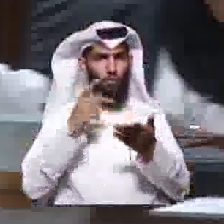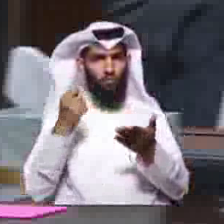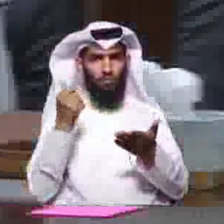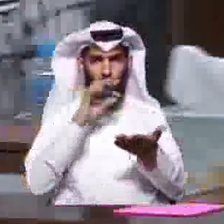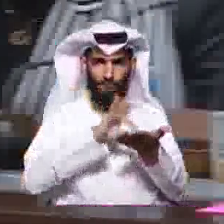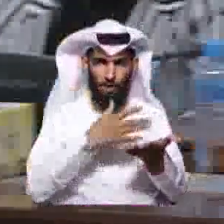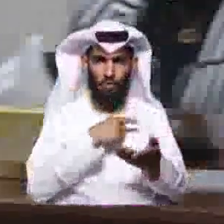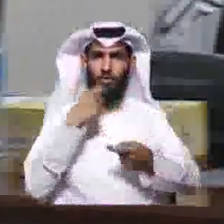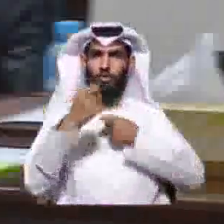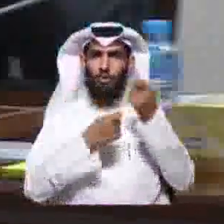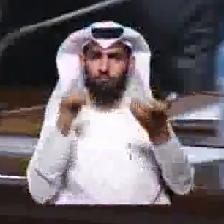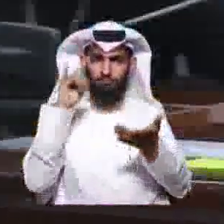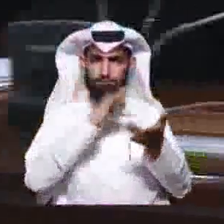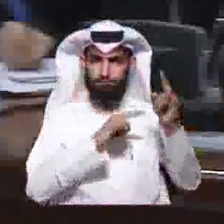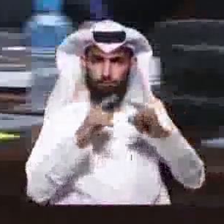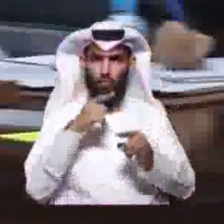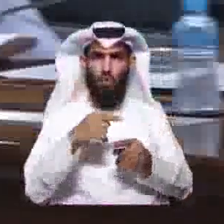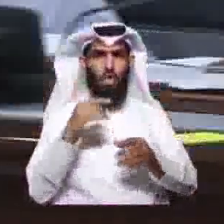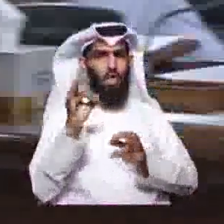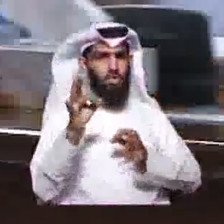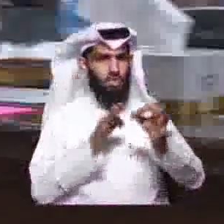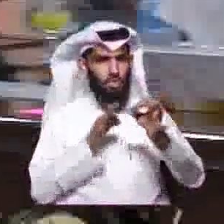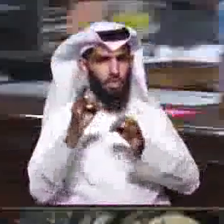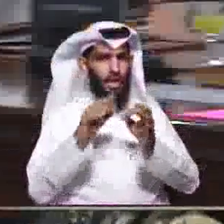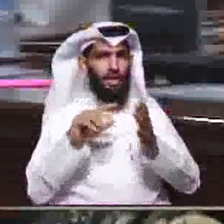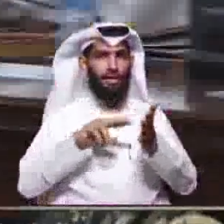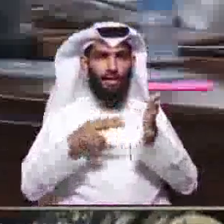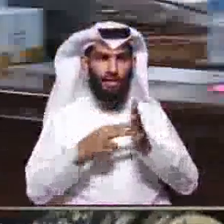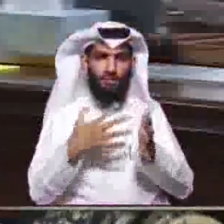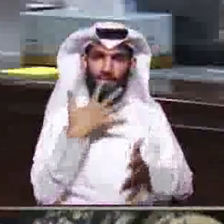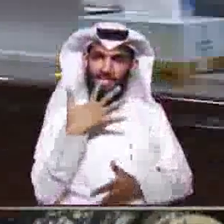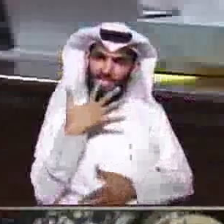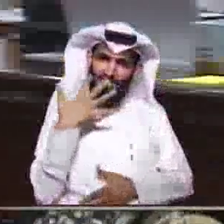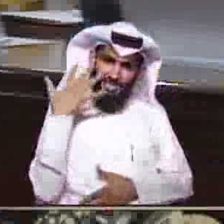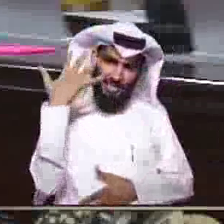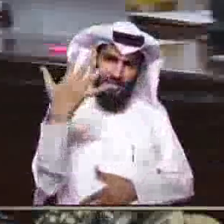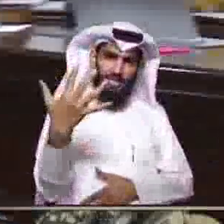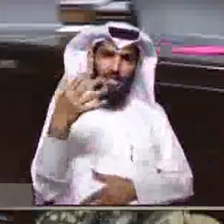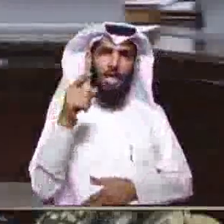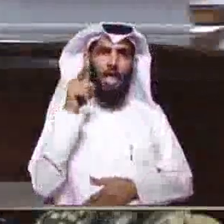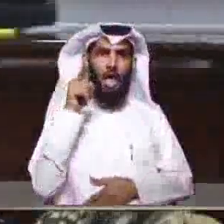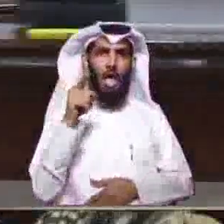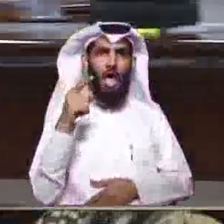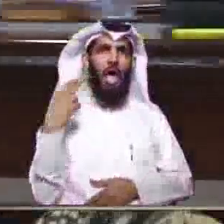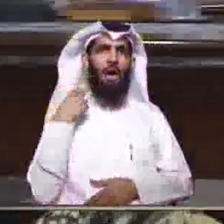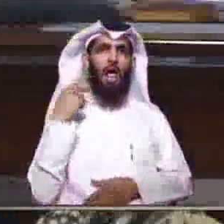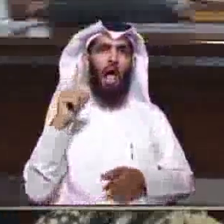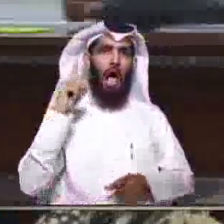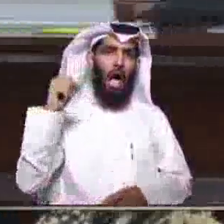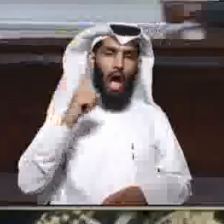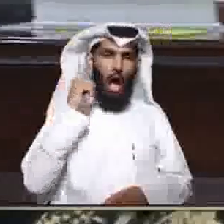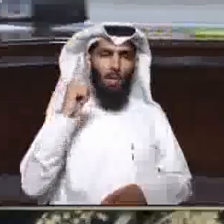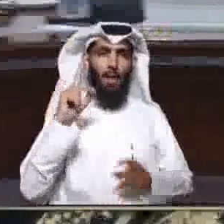للاستثمار وللمشاركة في صياغة الخطة الخمسية القادمة، عقدت الأمانة العامة للمجلس الأعلى للتخطيط